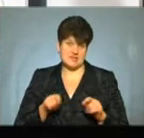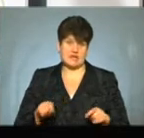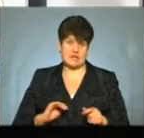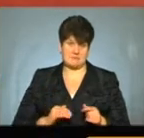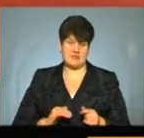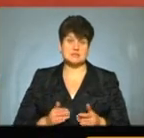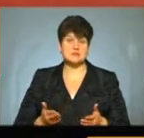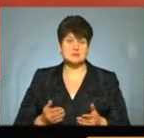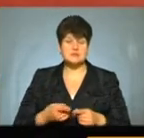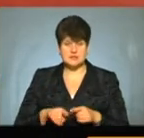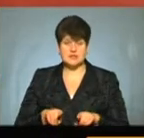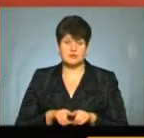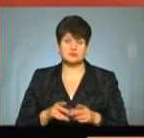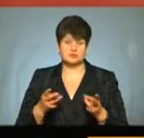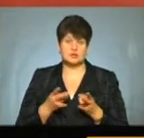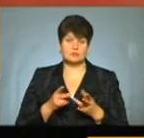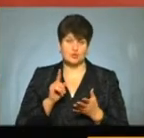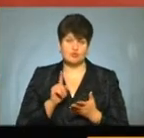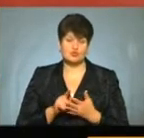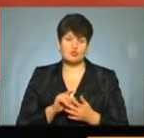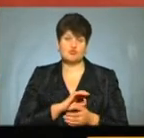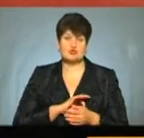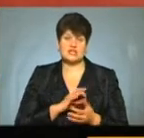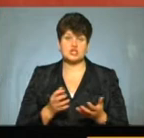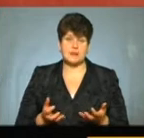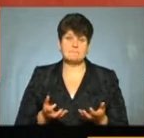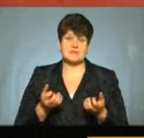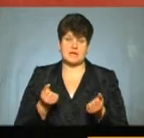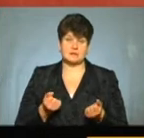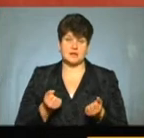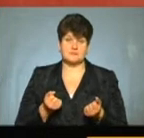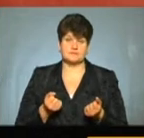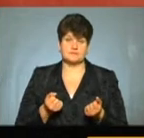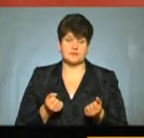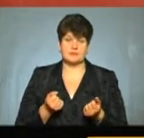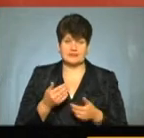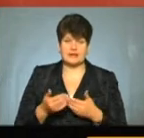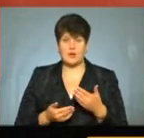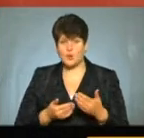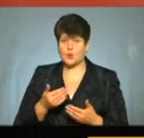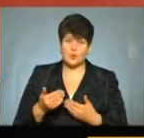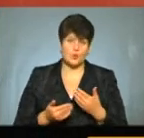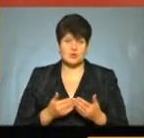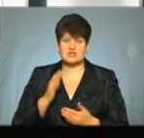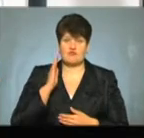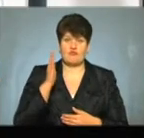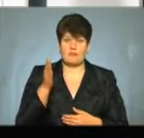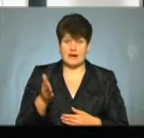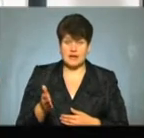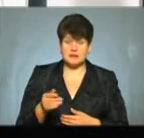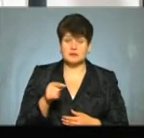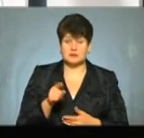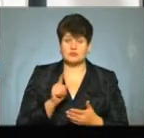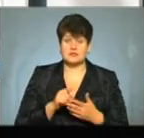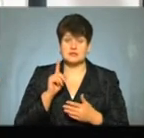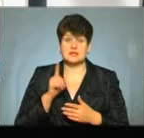теж потрібно обов'язково юридична підтримка, оскільки коли ти крокуєш вперед в цю сферу, ти повинна знати,